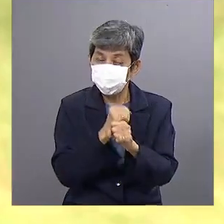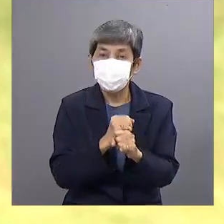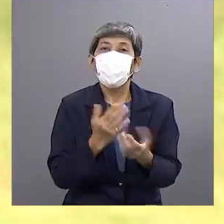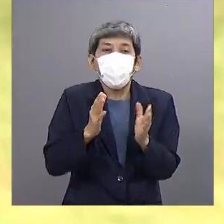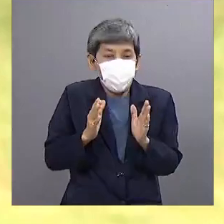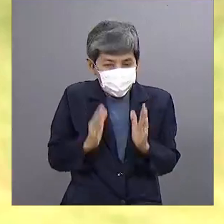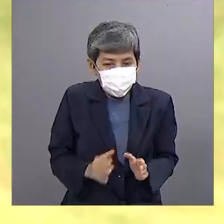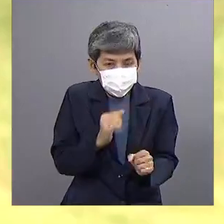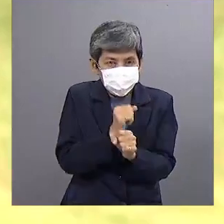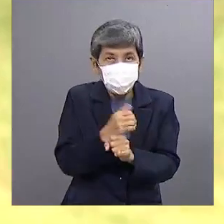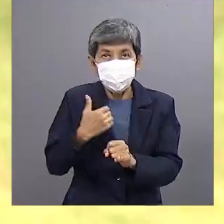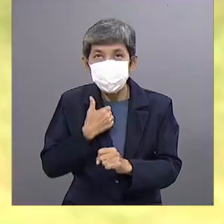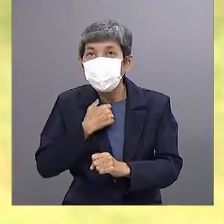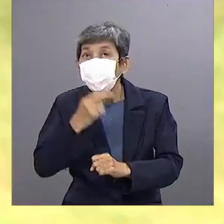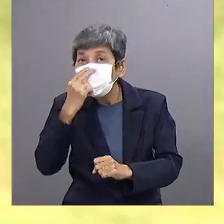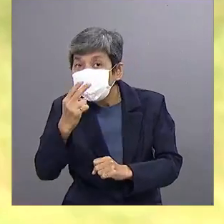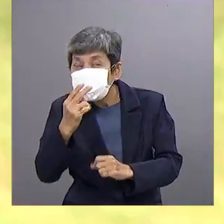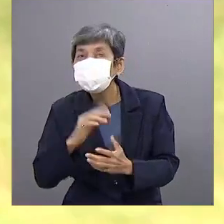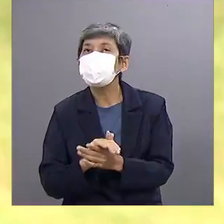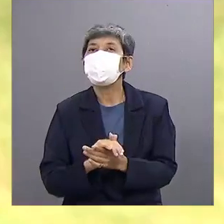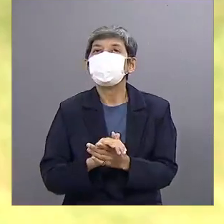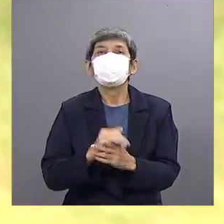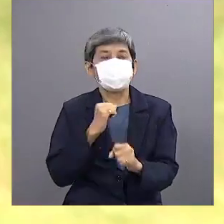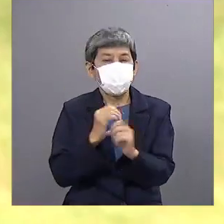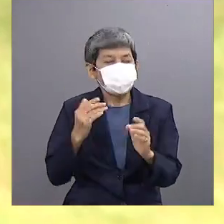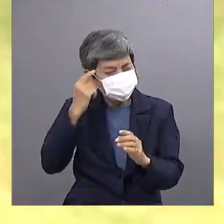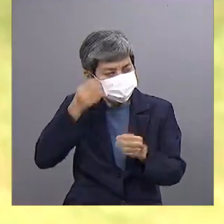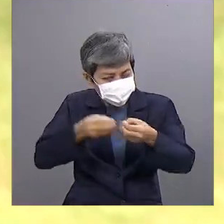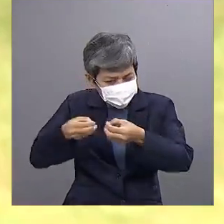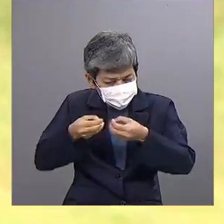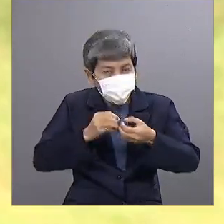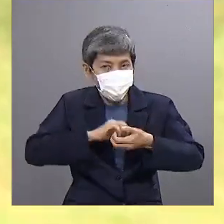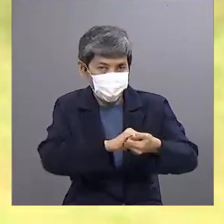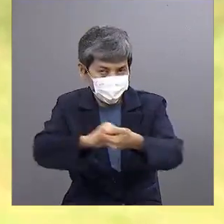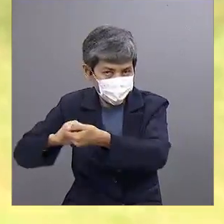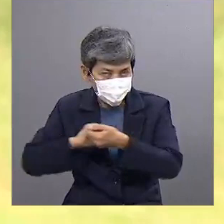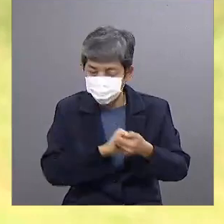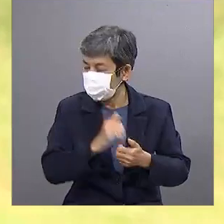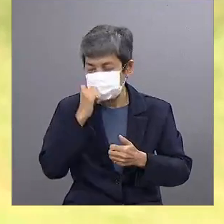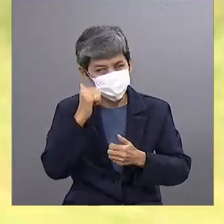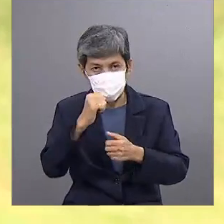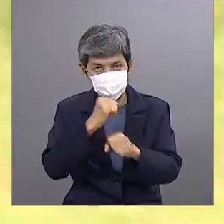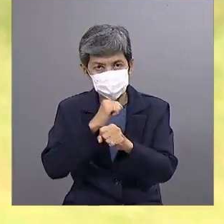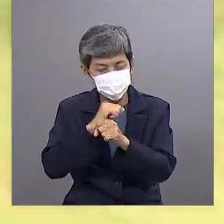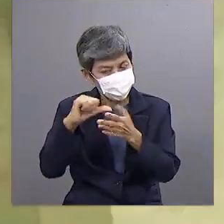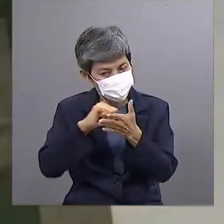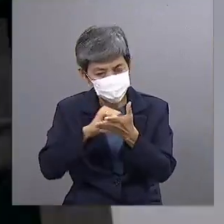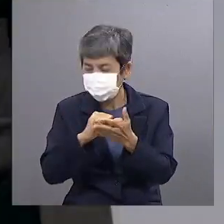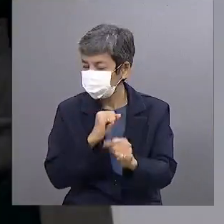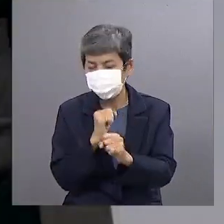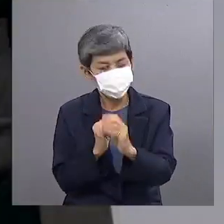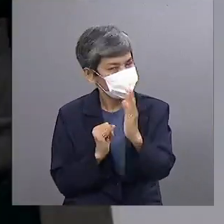ำคัญมากกว่านั้นก็คือมาทำร่วมกันแล้วก็หาทางออกร่วมกันและทางออกนั้นต้องเป็นธรรมด้วยครับ